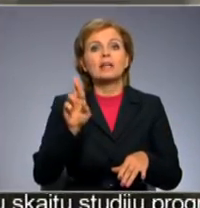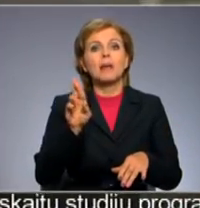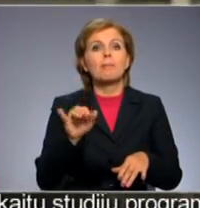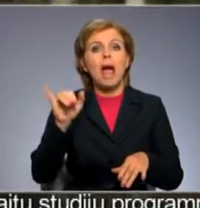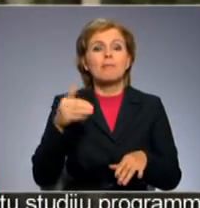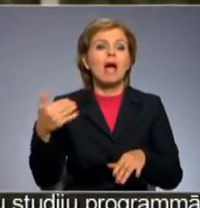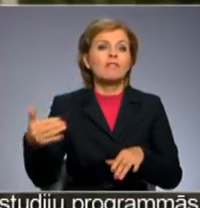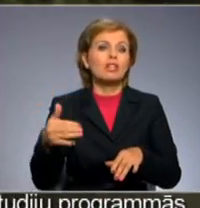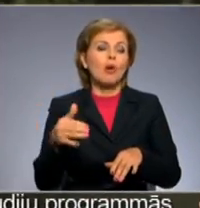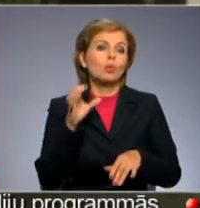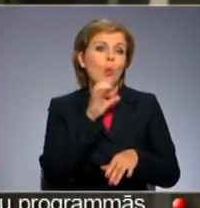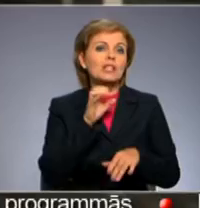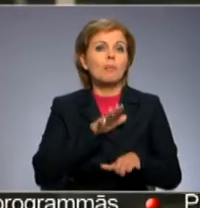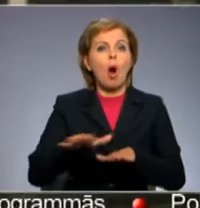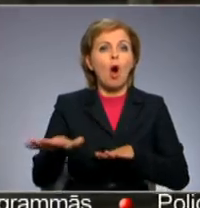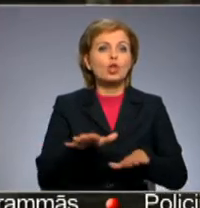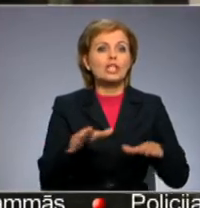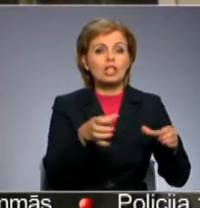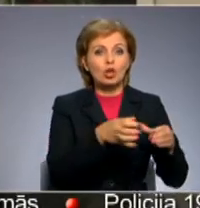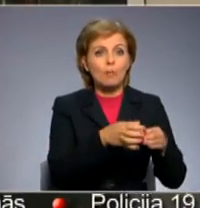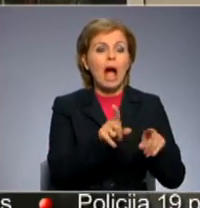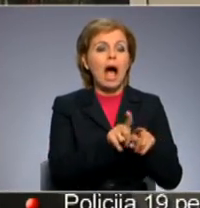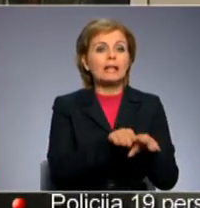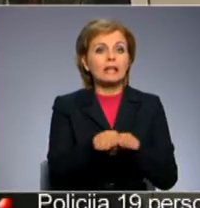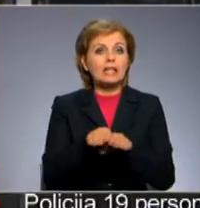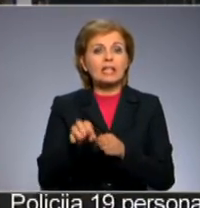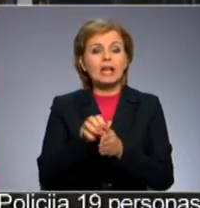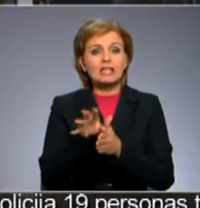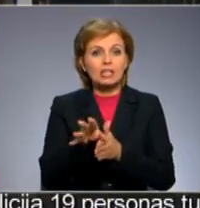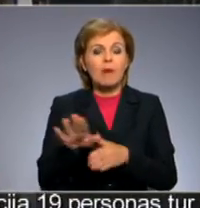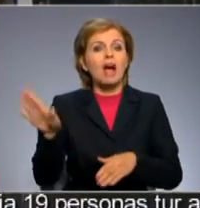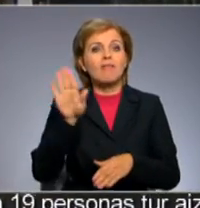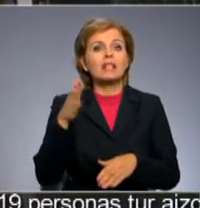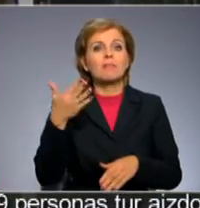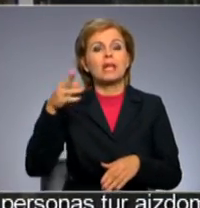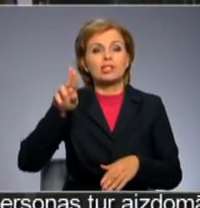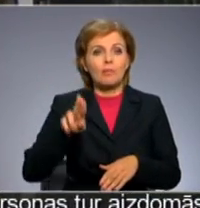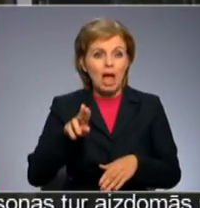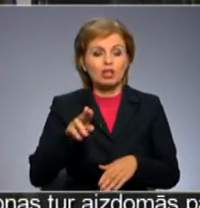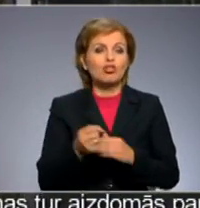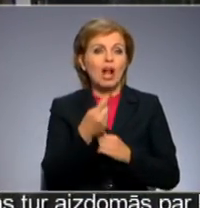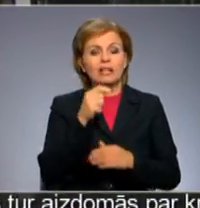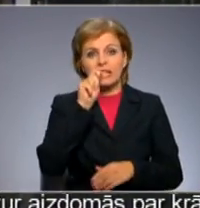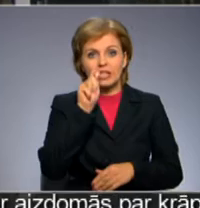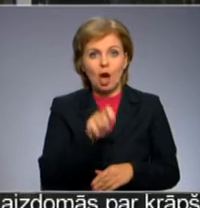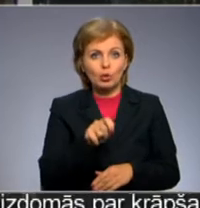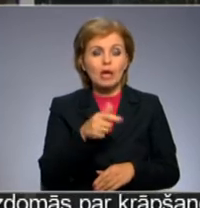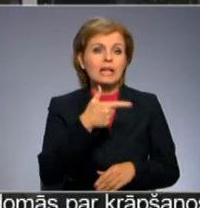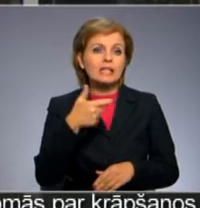organizēto noziedznieku grupu. Pateicoties līdzīgai sistēmai, viņa valstī 5 mēnešu laikā radījuši zaudējums